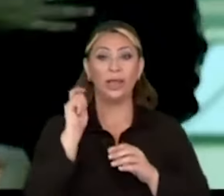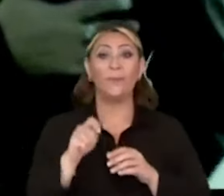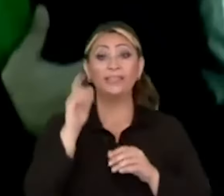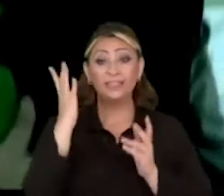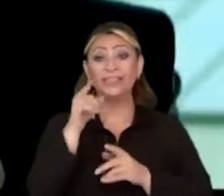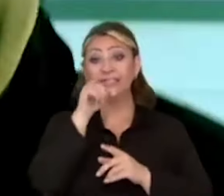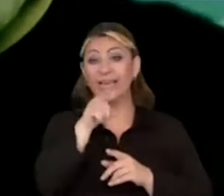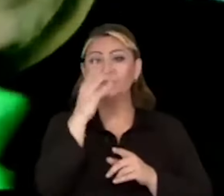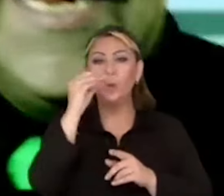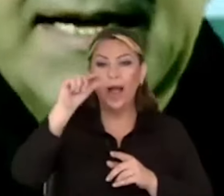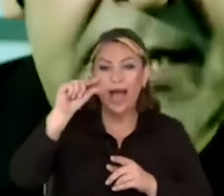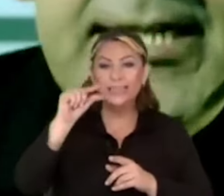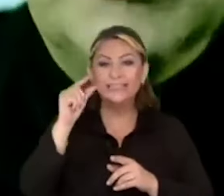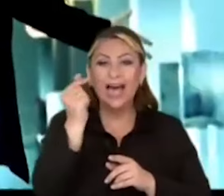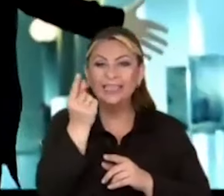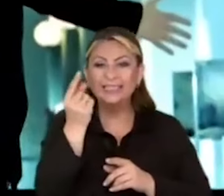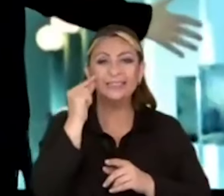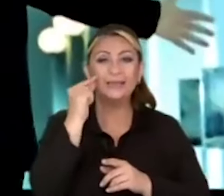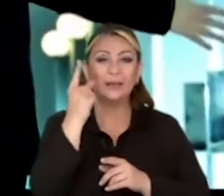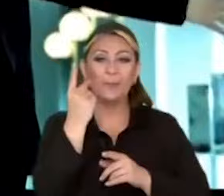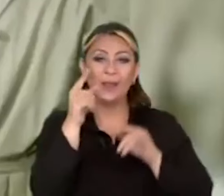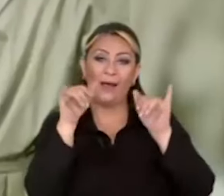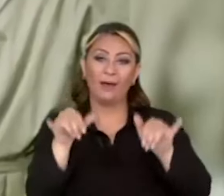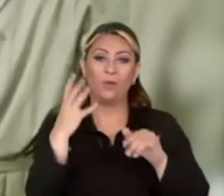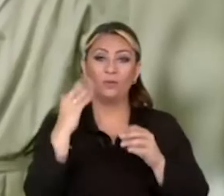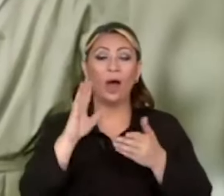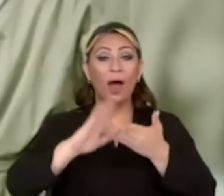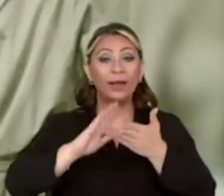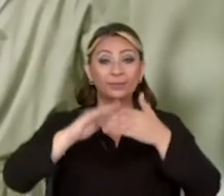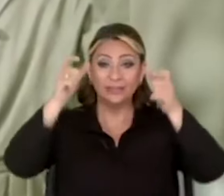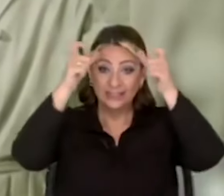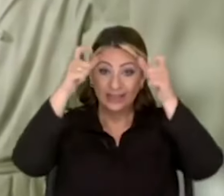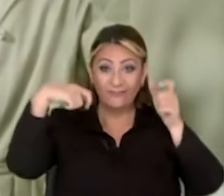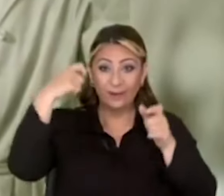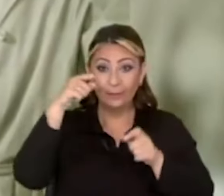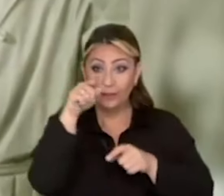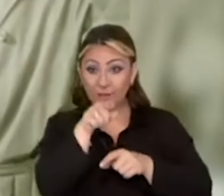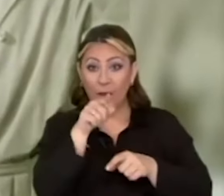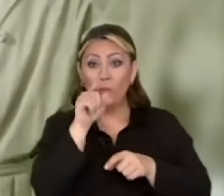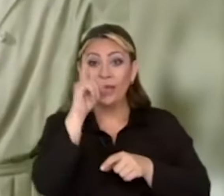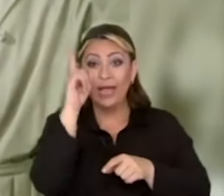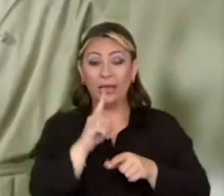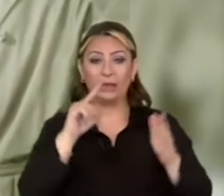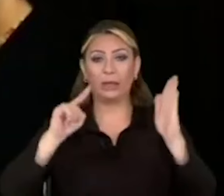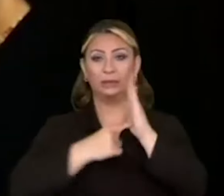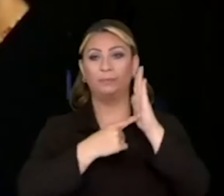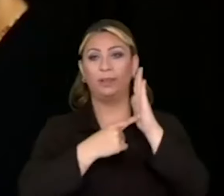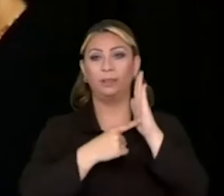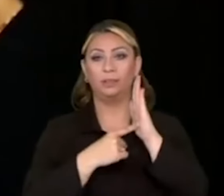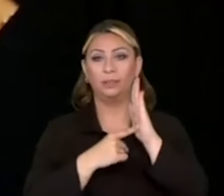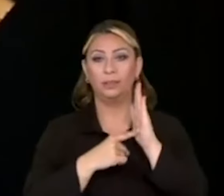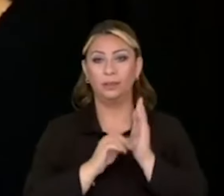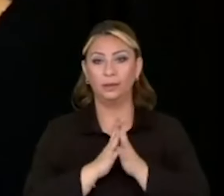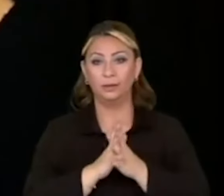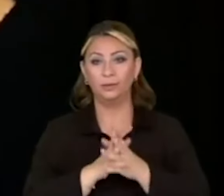İşte sen o çok az insandan biri ola geldin Özkan Uğur. Arkadaşım Şeytan filmindeki rolün bunun ilk ispatlarından biriydi